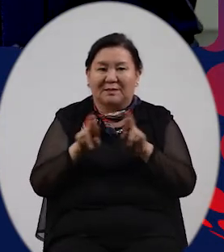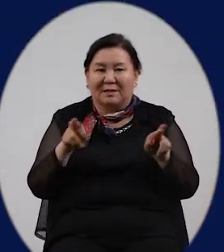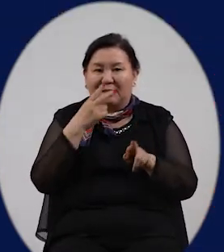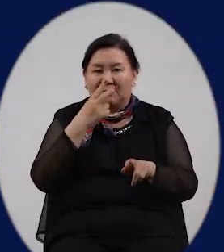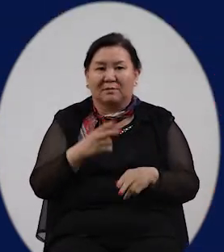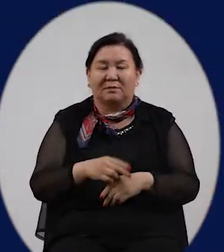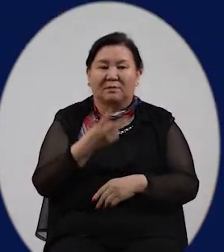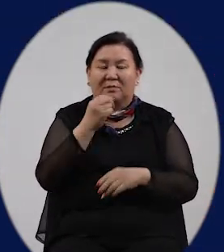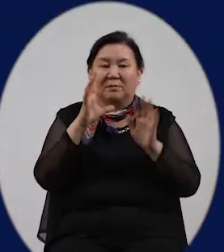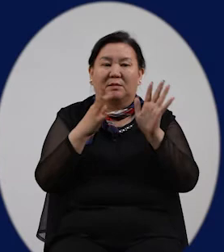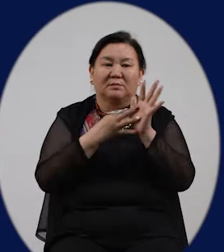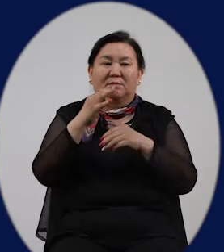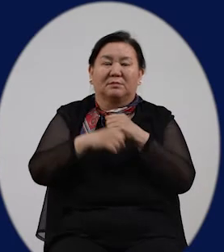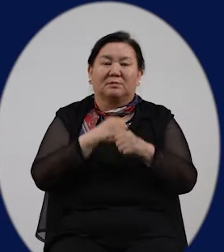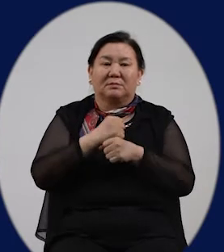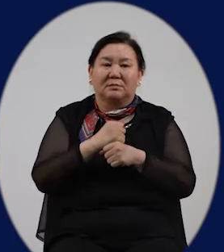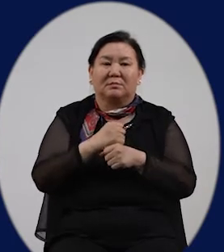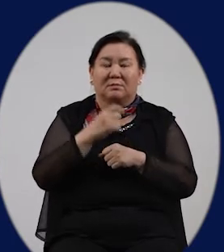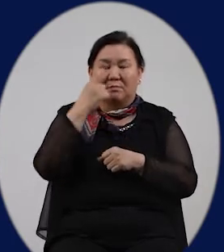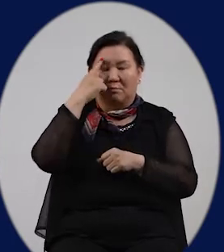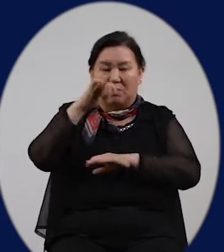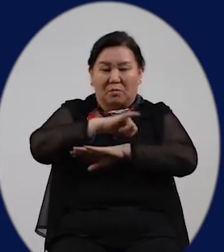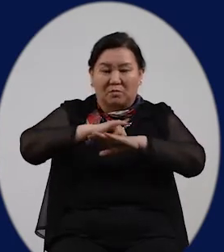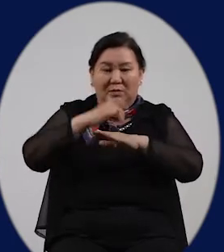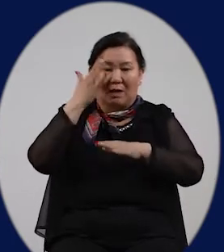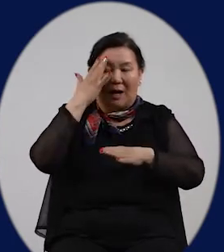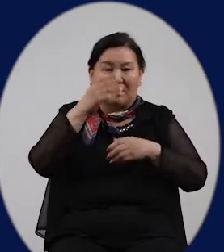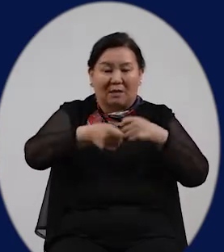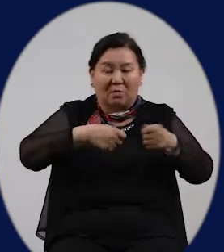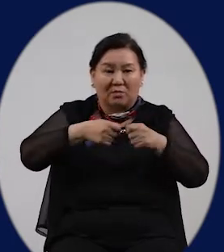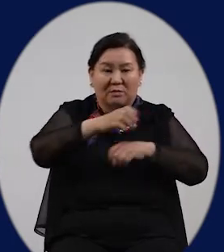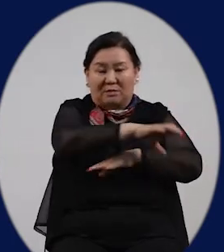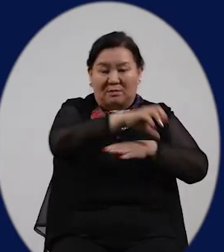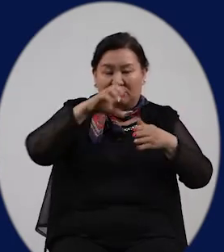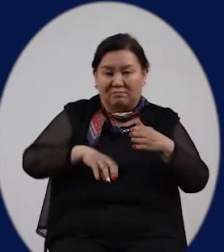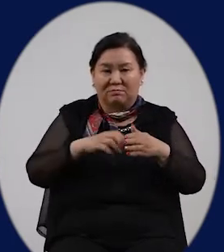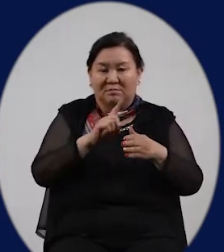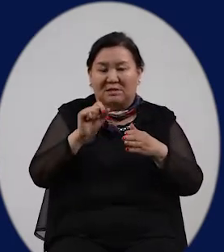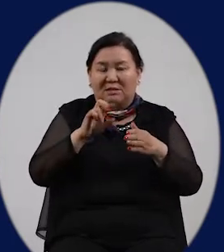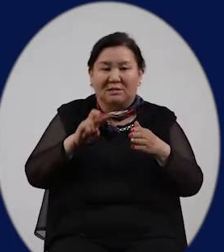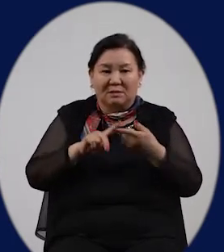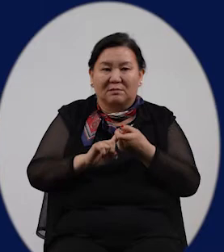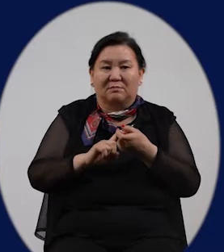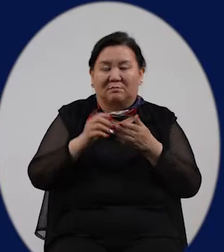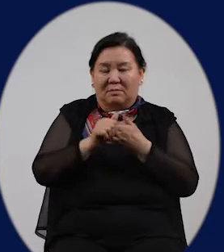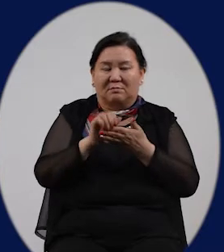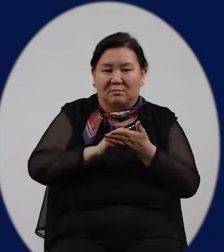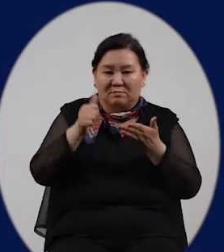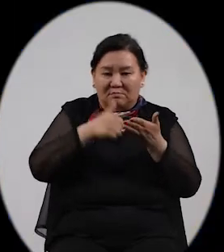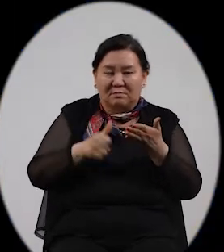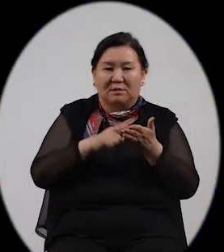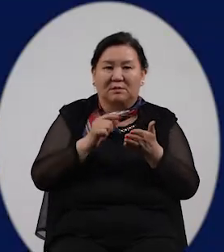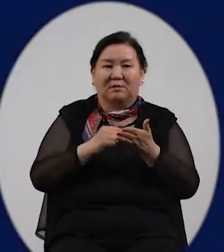үздцгээе. 2018 оны байдлаар Монгол улсад гадаад худалдаа эрхлэхэд зах зээлээс хамааран доорх бичиг баримтыг бүрдүүлдэг.